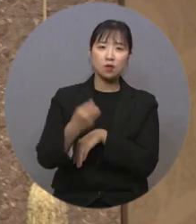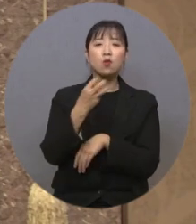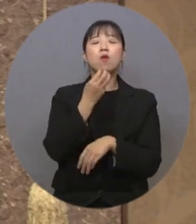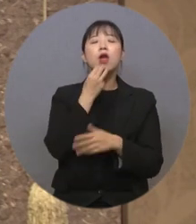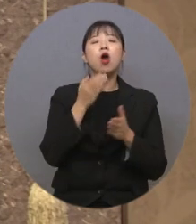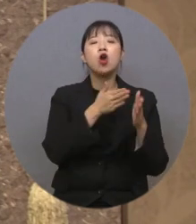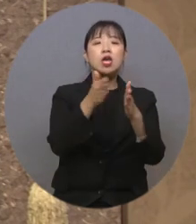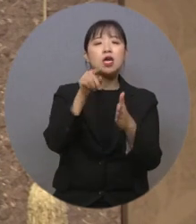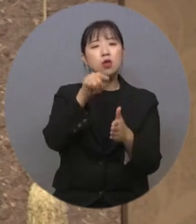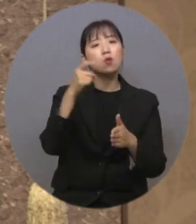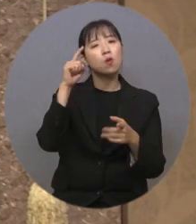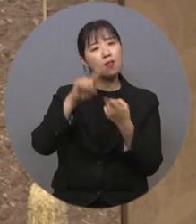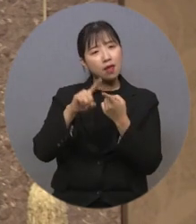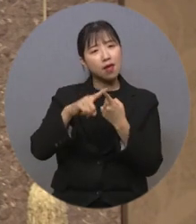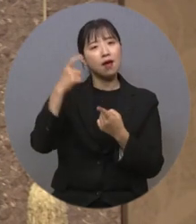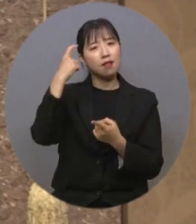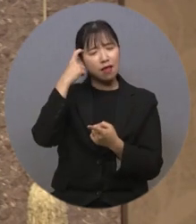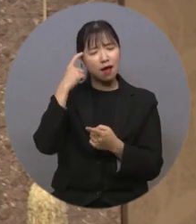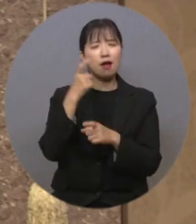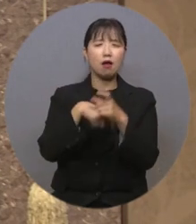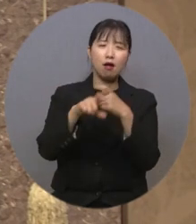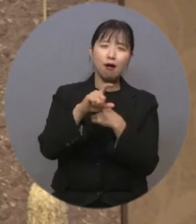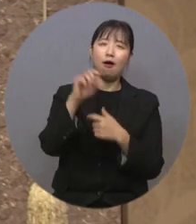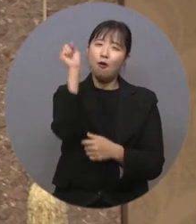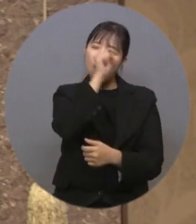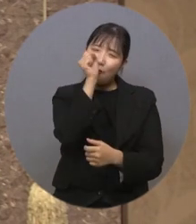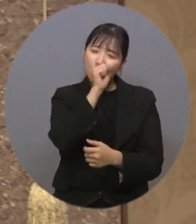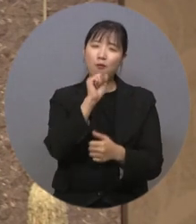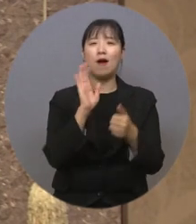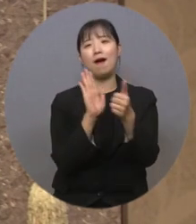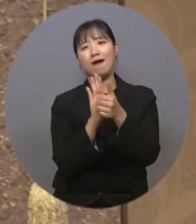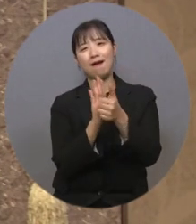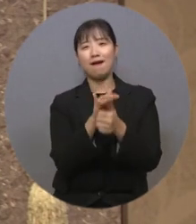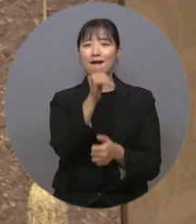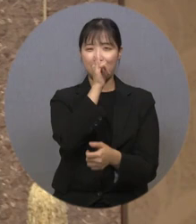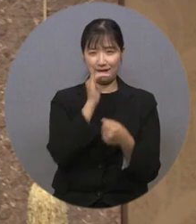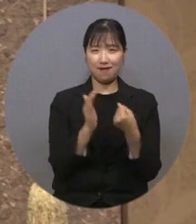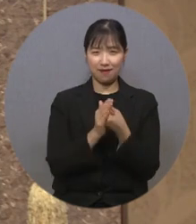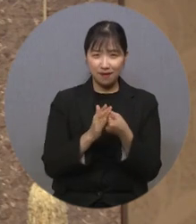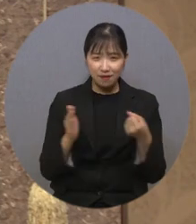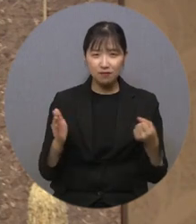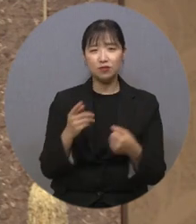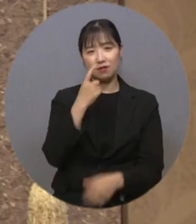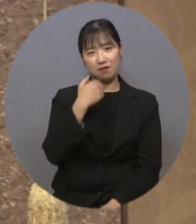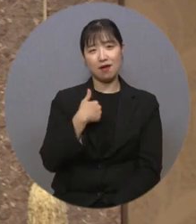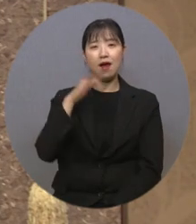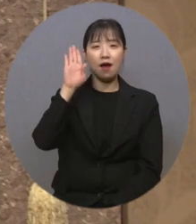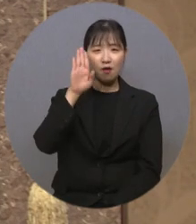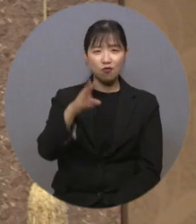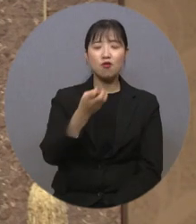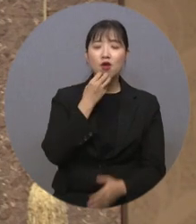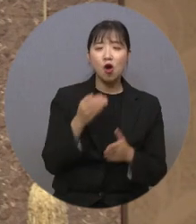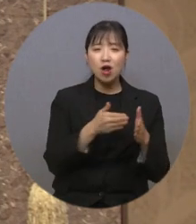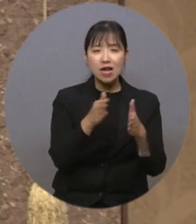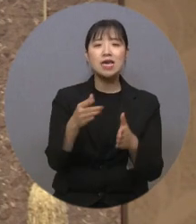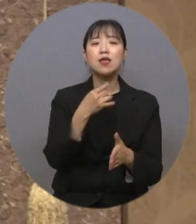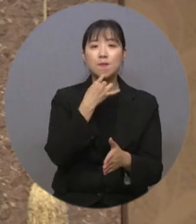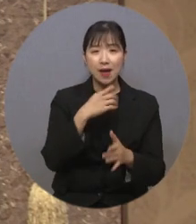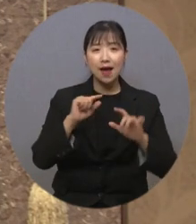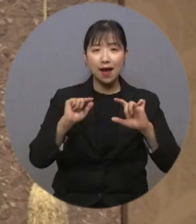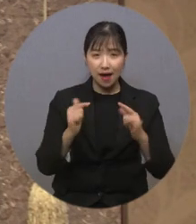경기도를 바라보는 시각이 굉장히 우호적이고 달라질 거기 때문에 저는 앞으로 우리 경기도뿐만이